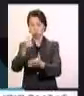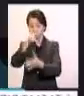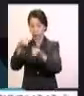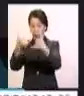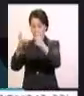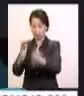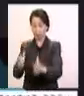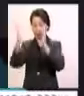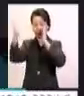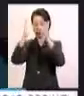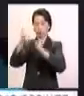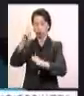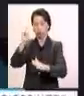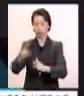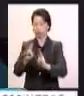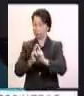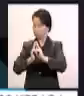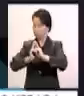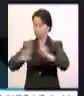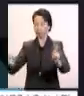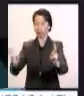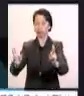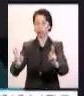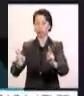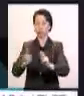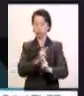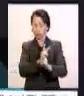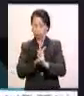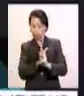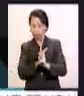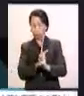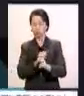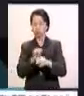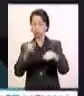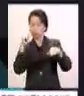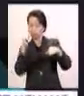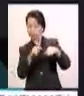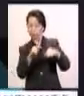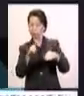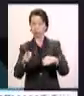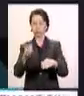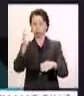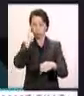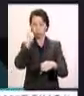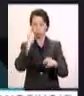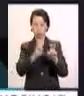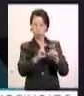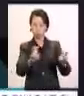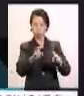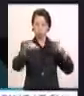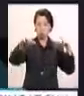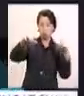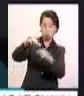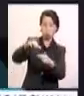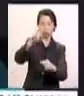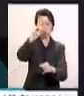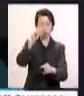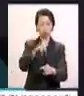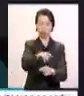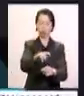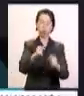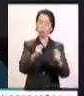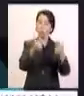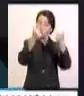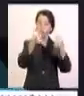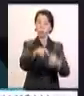kena begitu berhati-hati apabila menyerang, kerana kita tahu barisan serangan Vietnam cukup laju